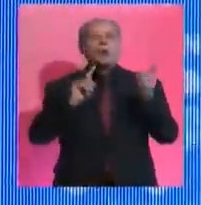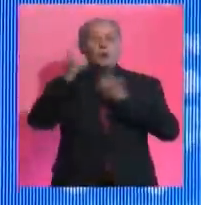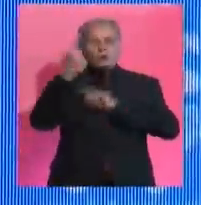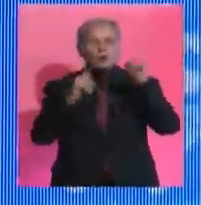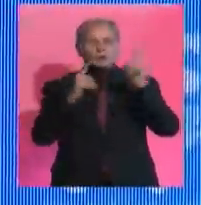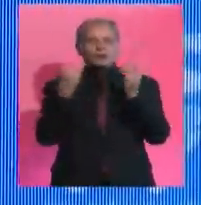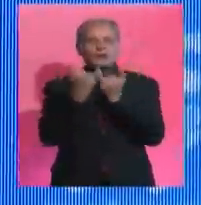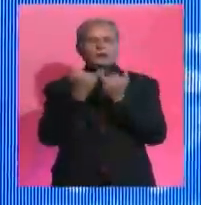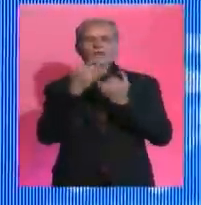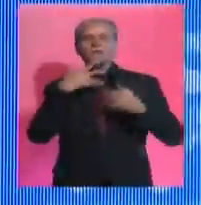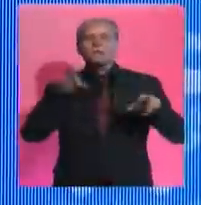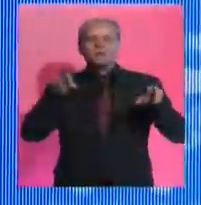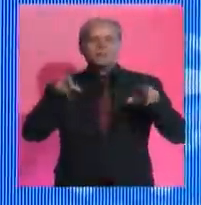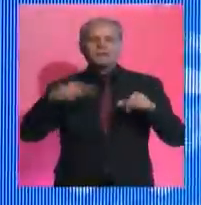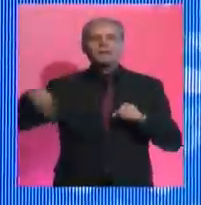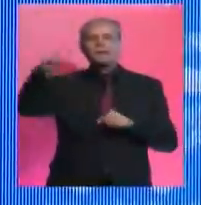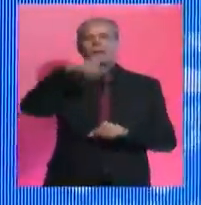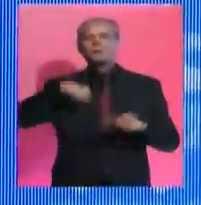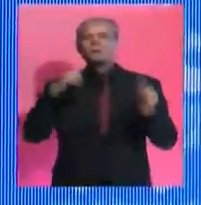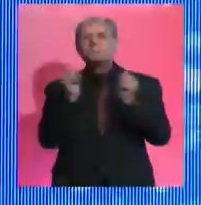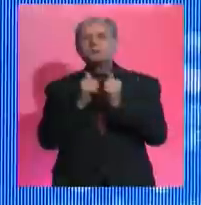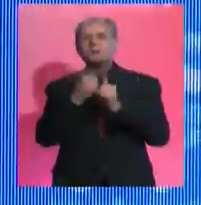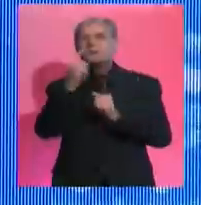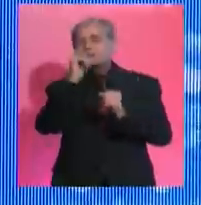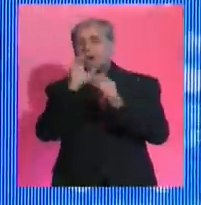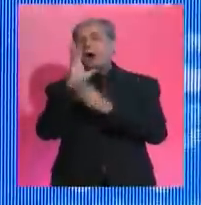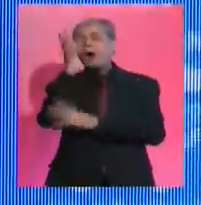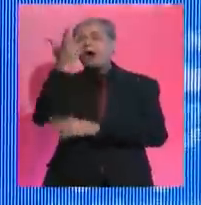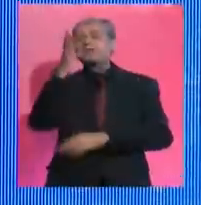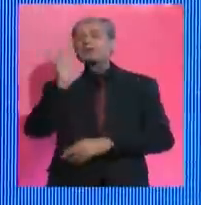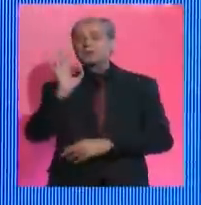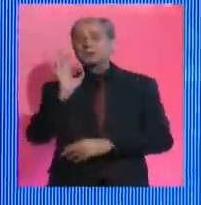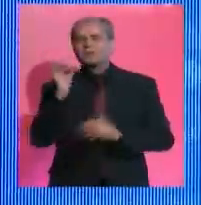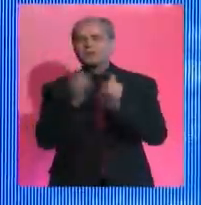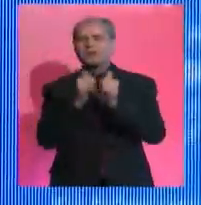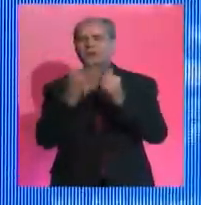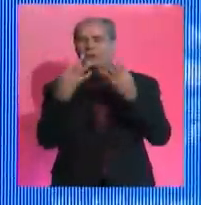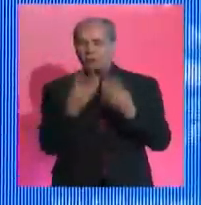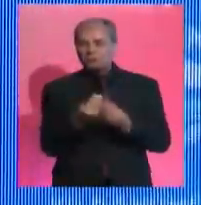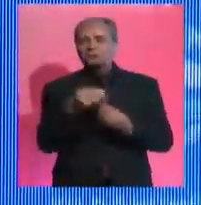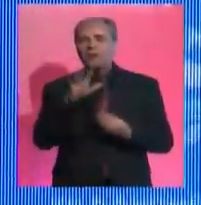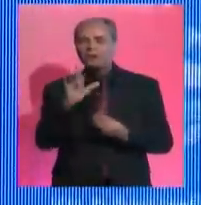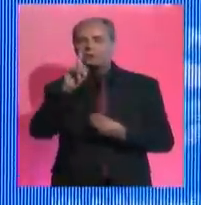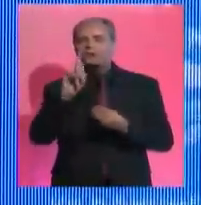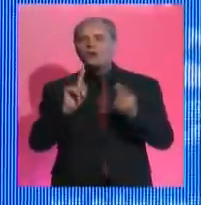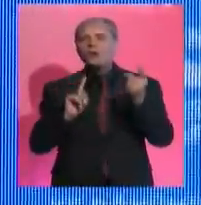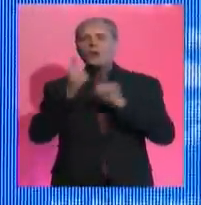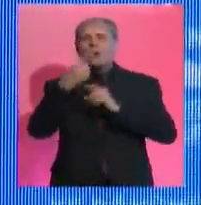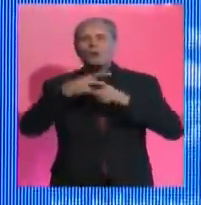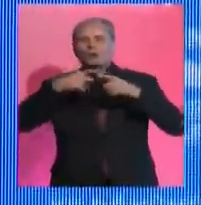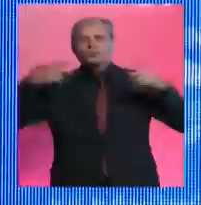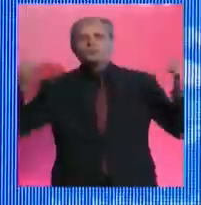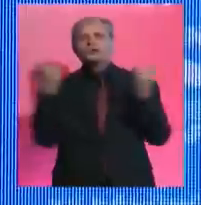kardeşçesine her birimiz bir ağaç gibi tek ve hür olacağız ama bir orman gibi